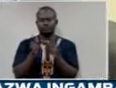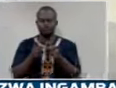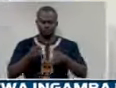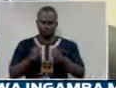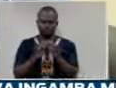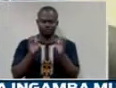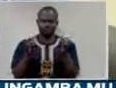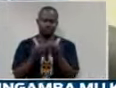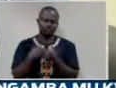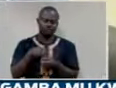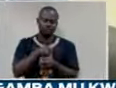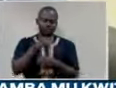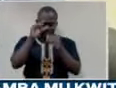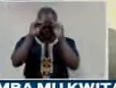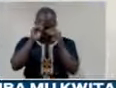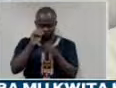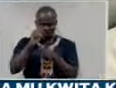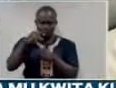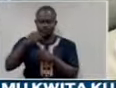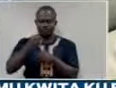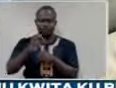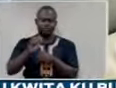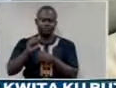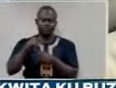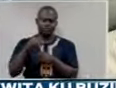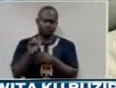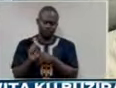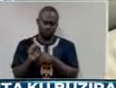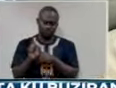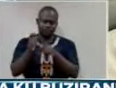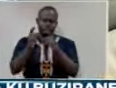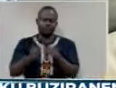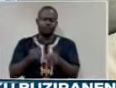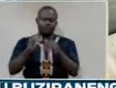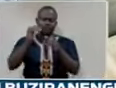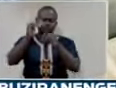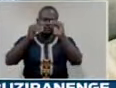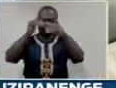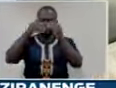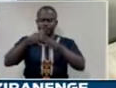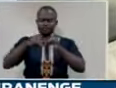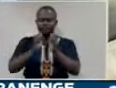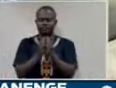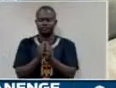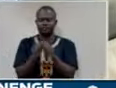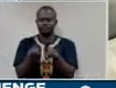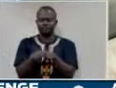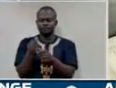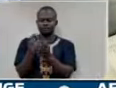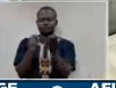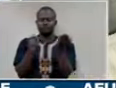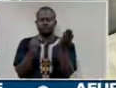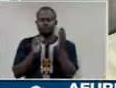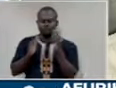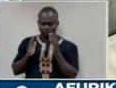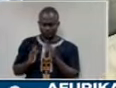n'imiryango yacu nge nize topography uriko ugenda ugera ku rundi rwego ukina nkara nakinaga na